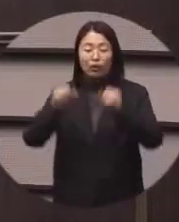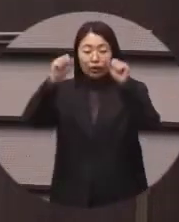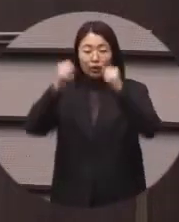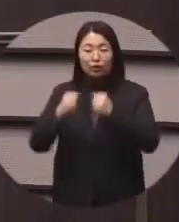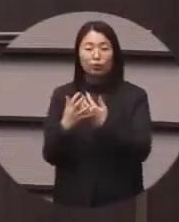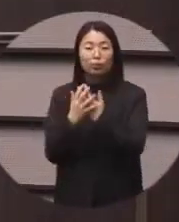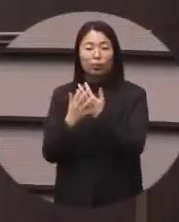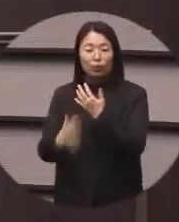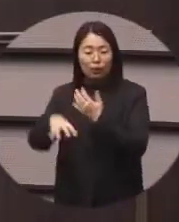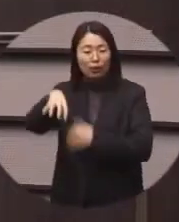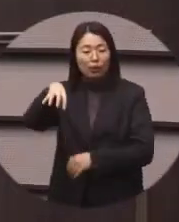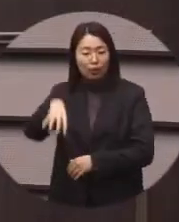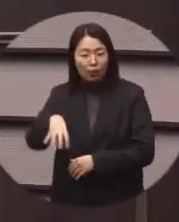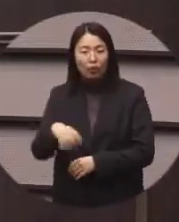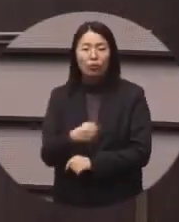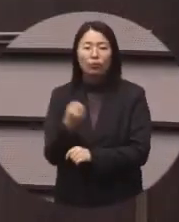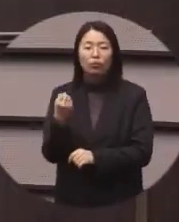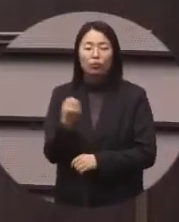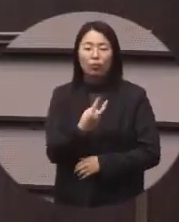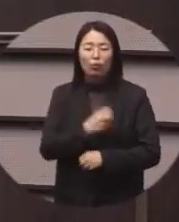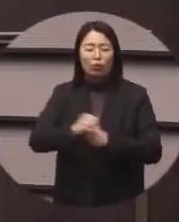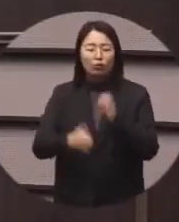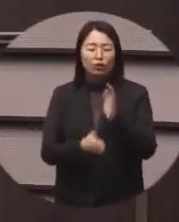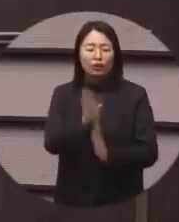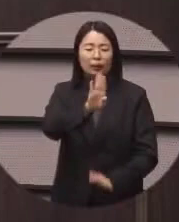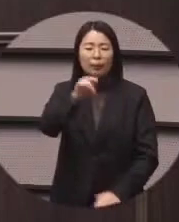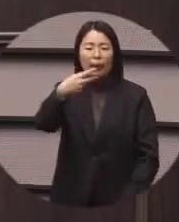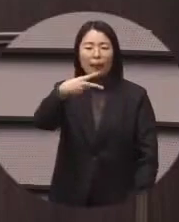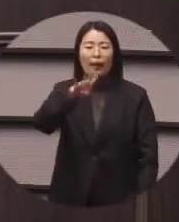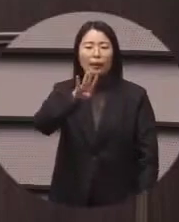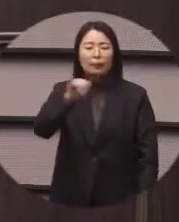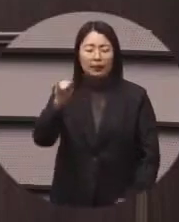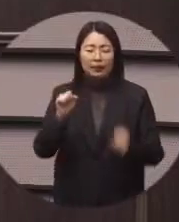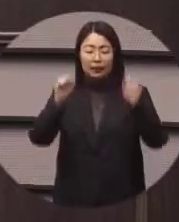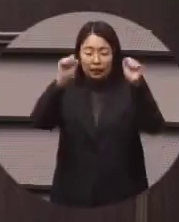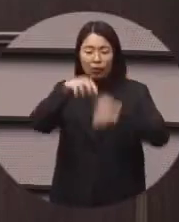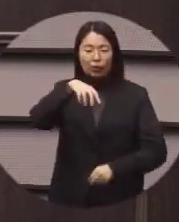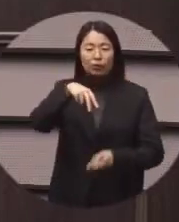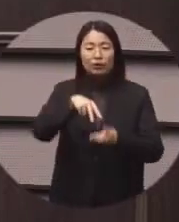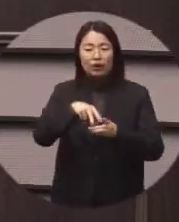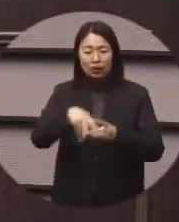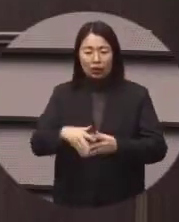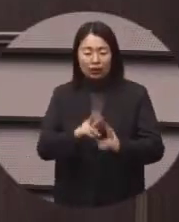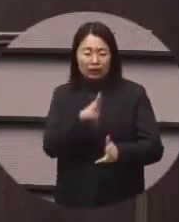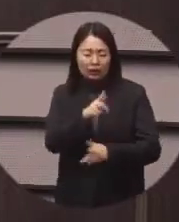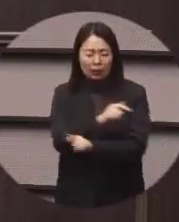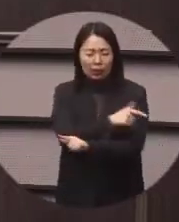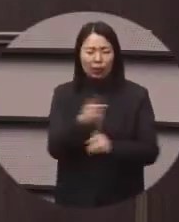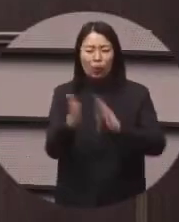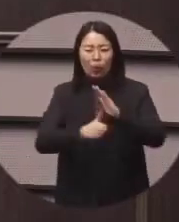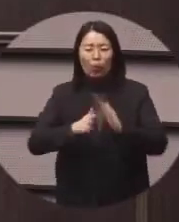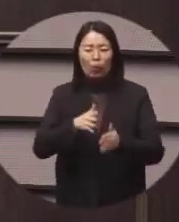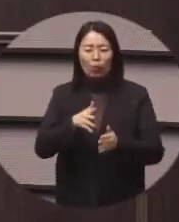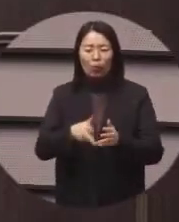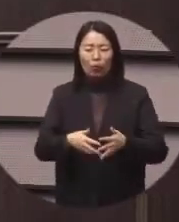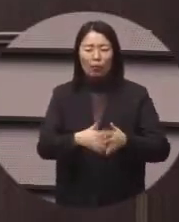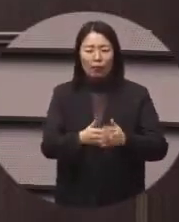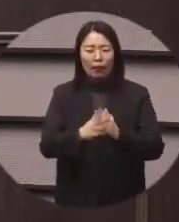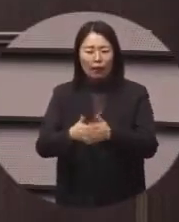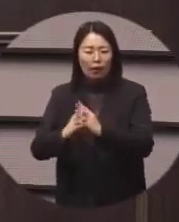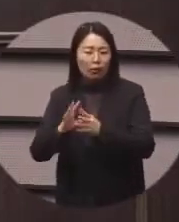신현문화체육복합센터 건립공사, 광주시 반다비체육센터 건립사업 등 공공건축물 건립을